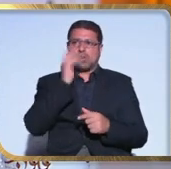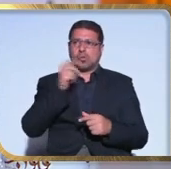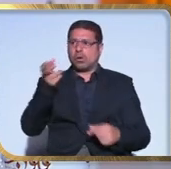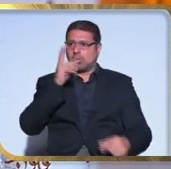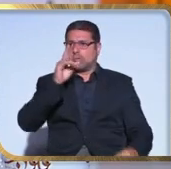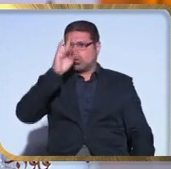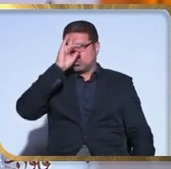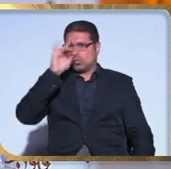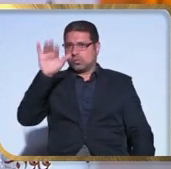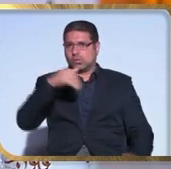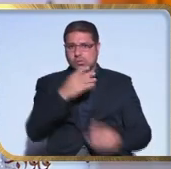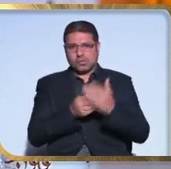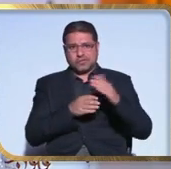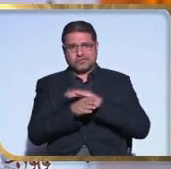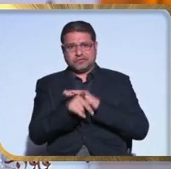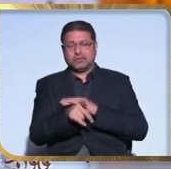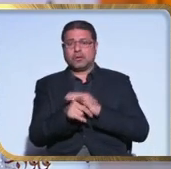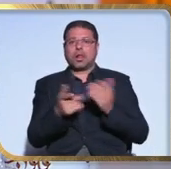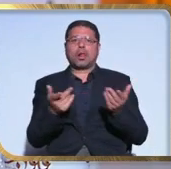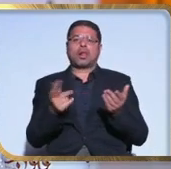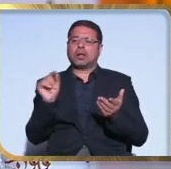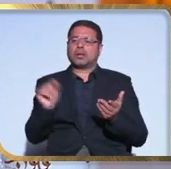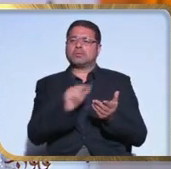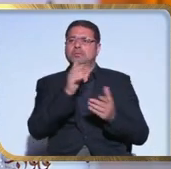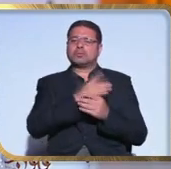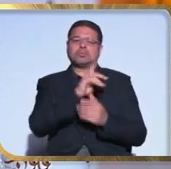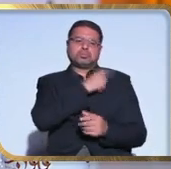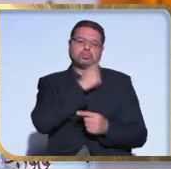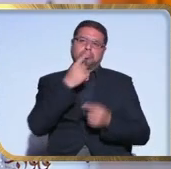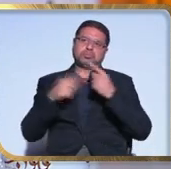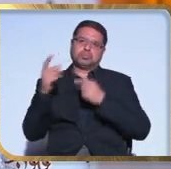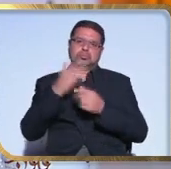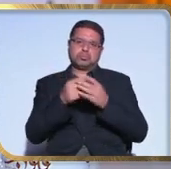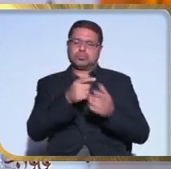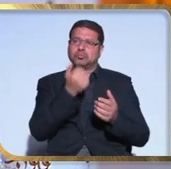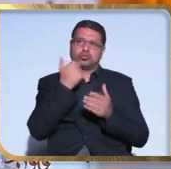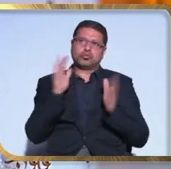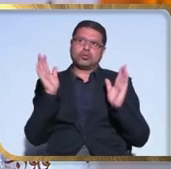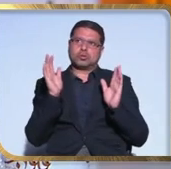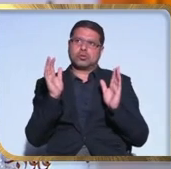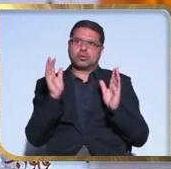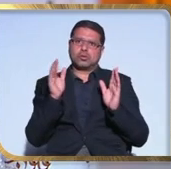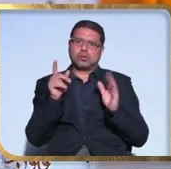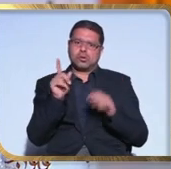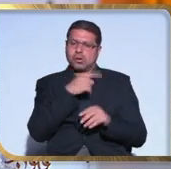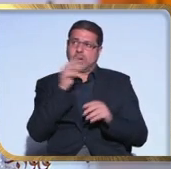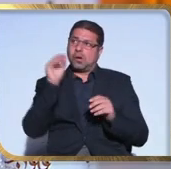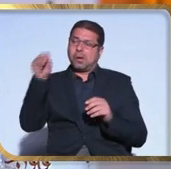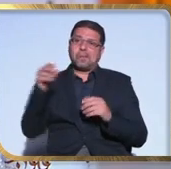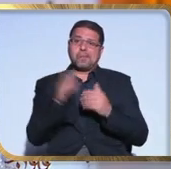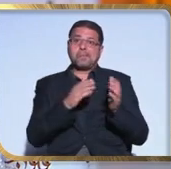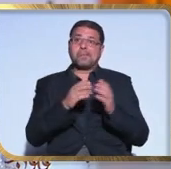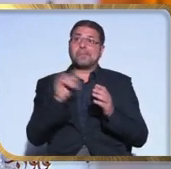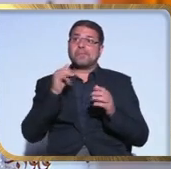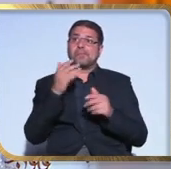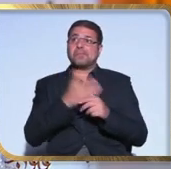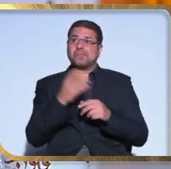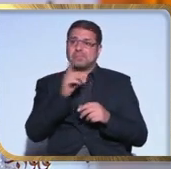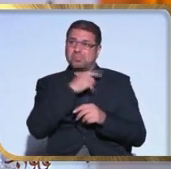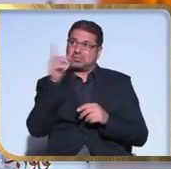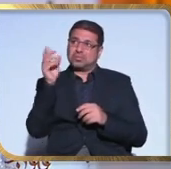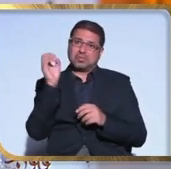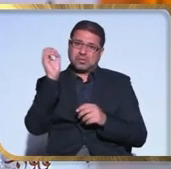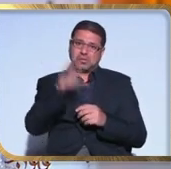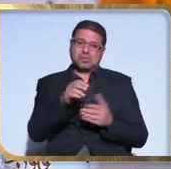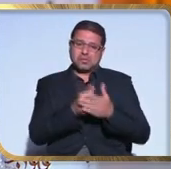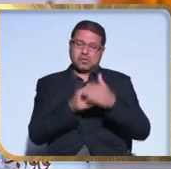خمر بيدخل على اولاده هتكتب له السيئات دي ولاده مالهوش مالهمش علاقه بالسيئات لكن شؤم المعصيه اللي